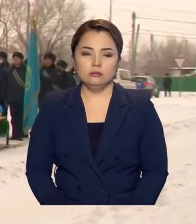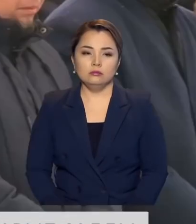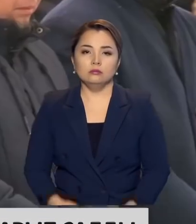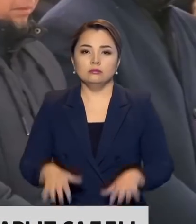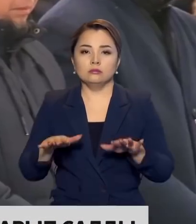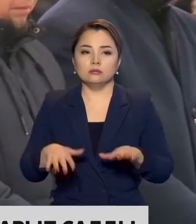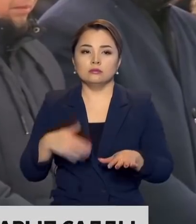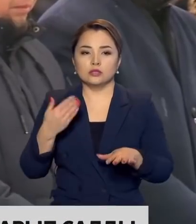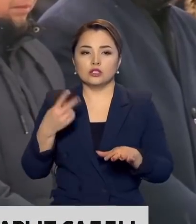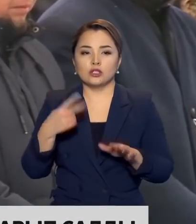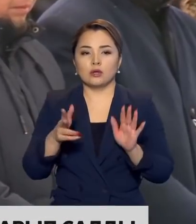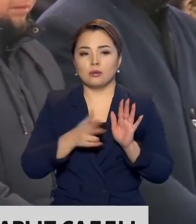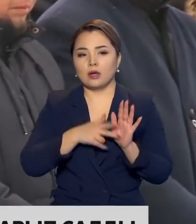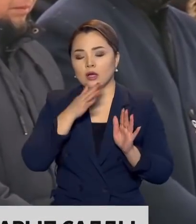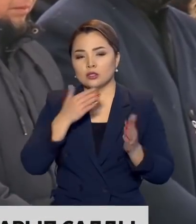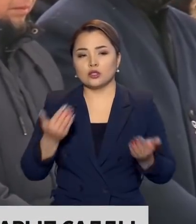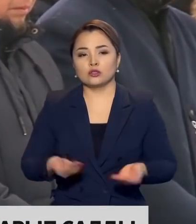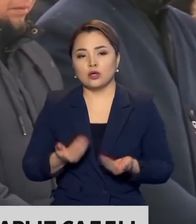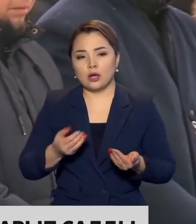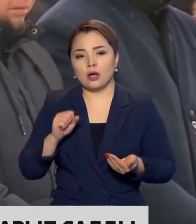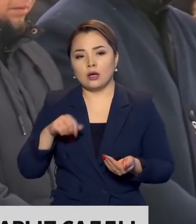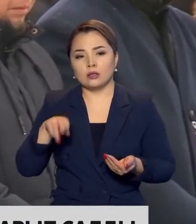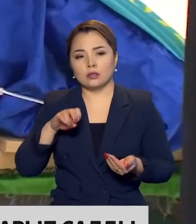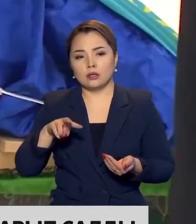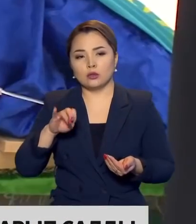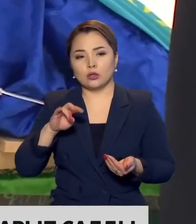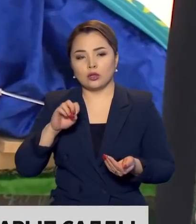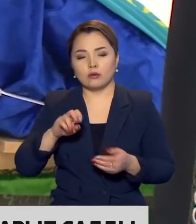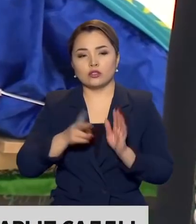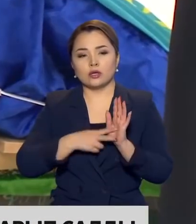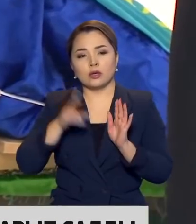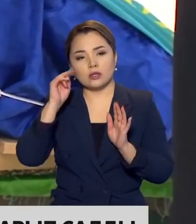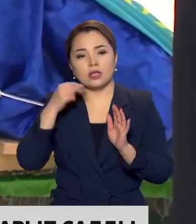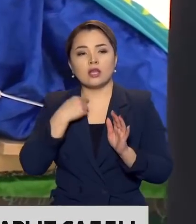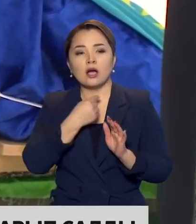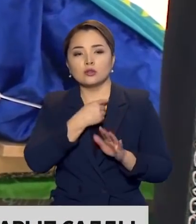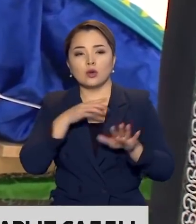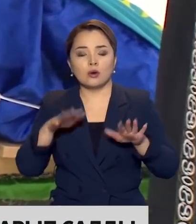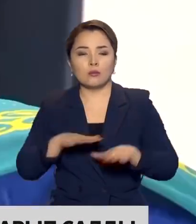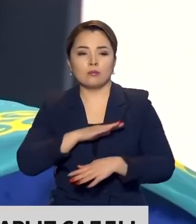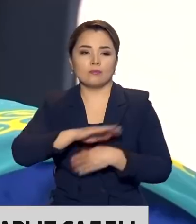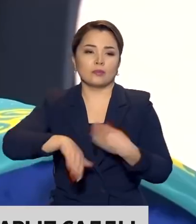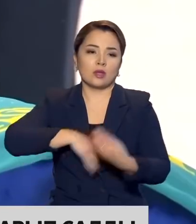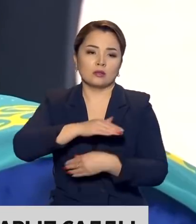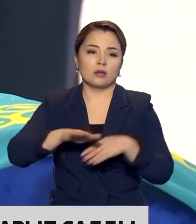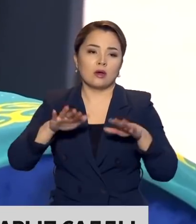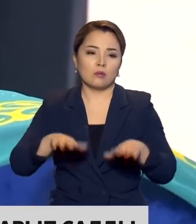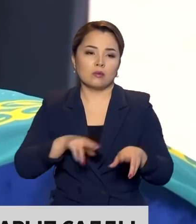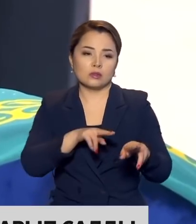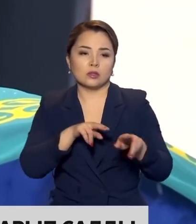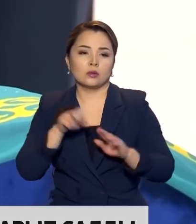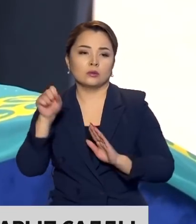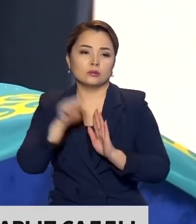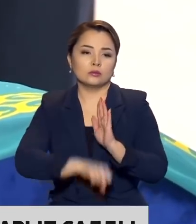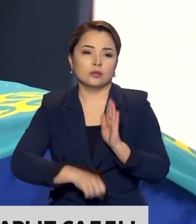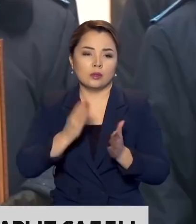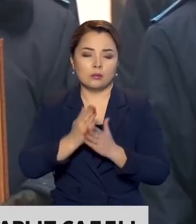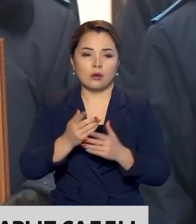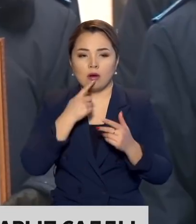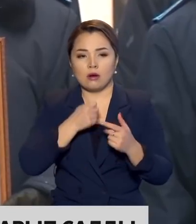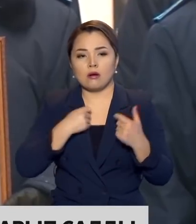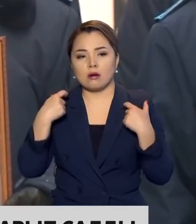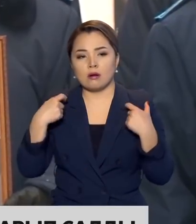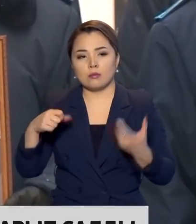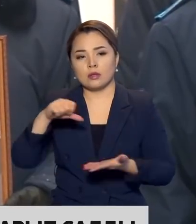Шахан кентінің 28 жастағы тұрғыны Әділ Нүркенов қаңтардың 7-сі күні Талдықорғандағы жаппай тәртіпсіздік кезінде оққа ұшқан. Капитан шендегі